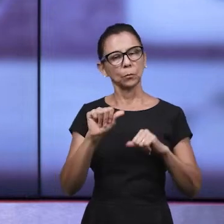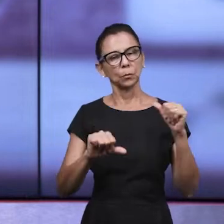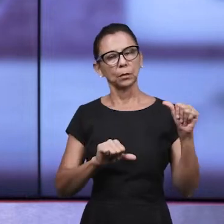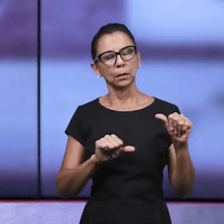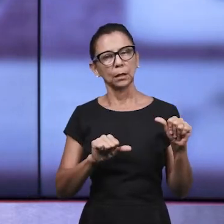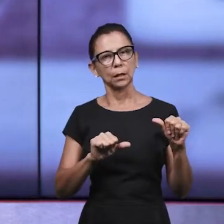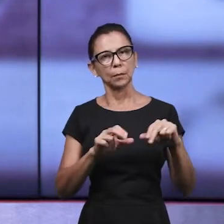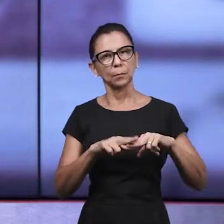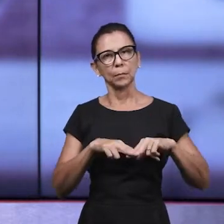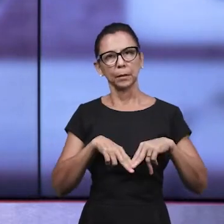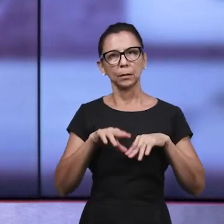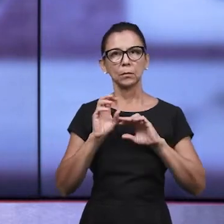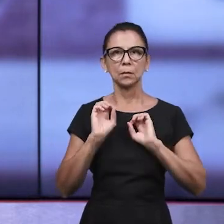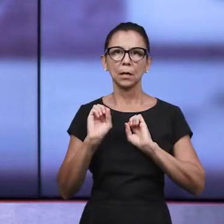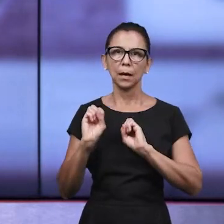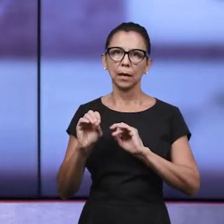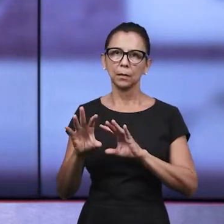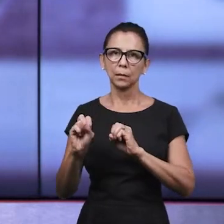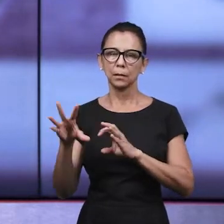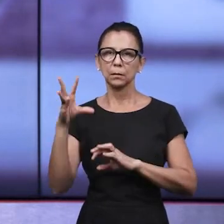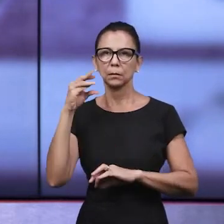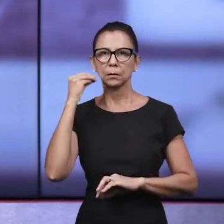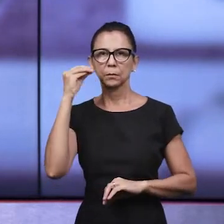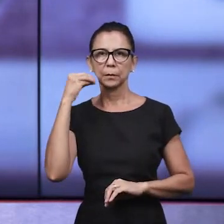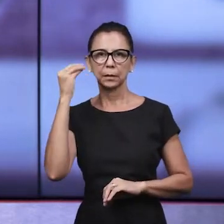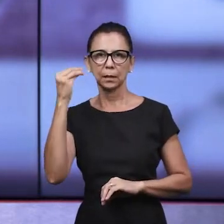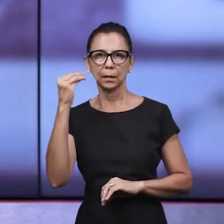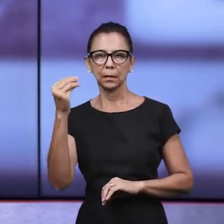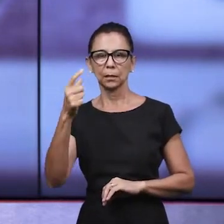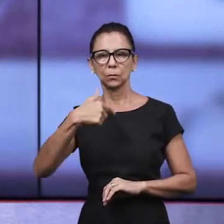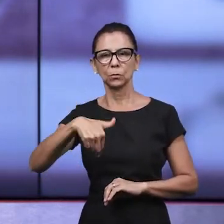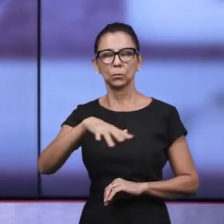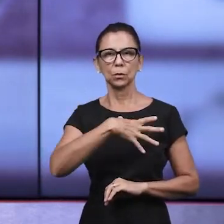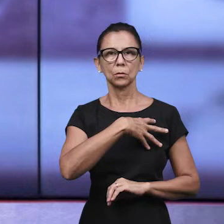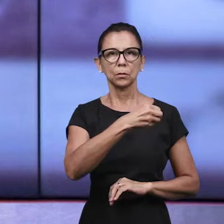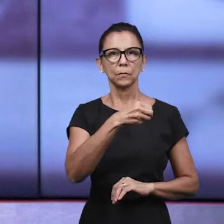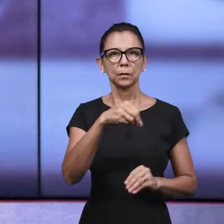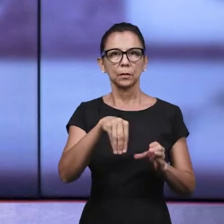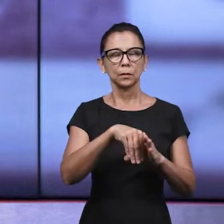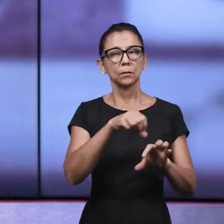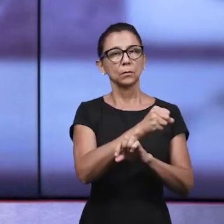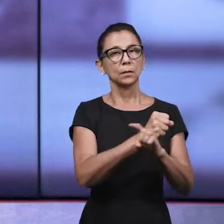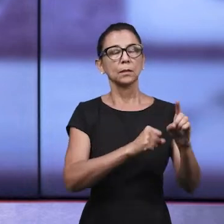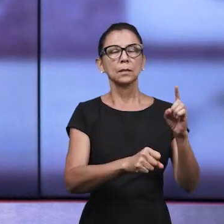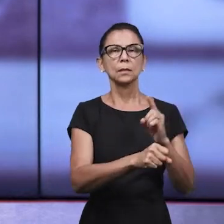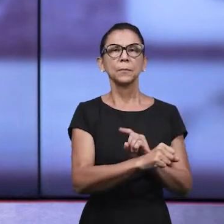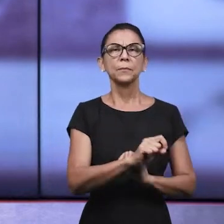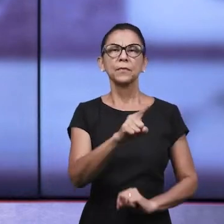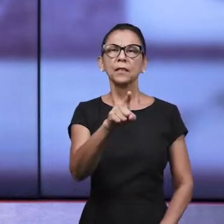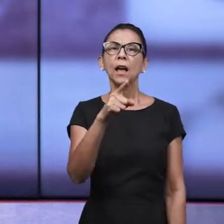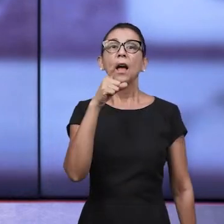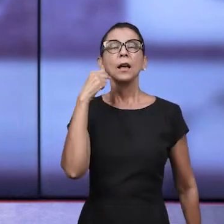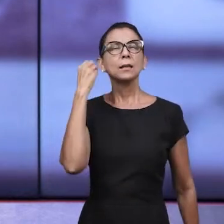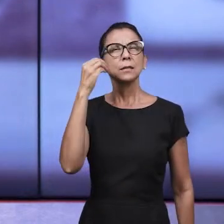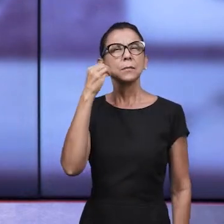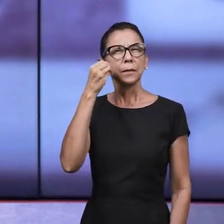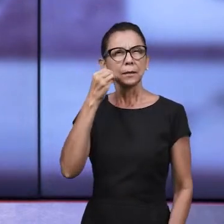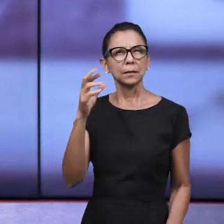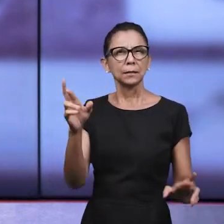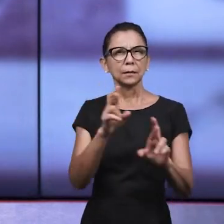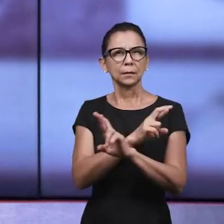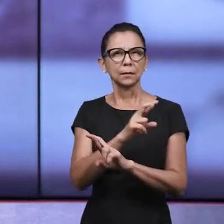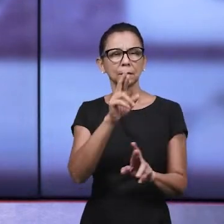et les expériences que nos enfants vivent en société. Et quand on parle des expériences vécues avec les